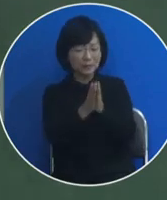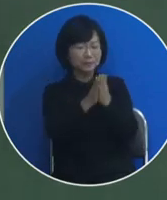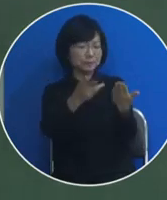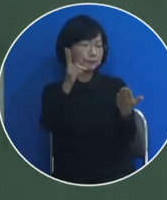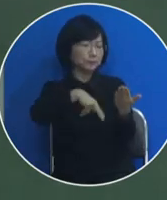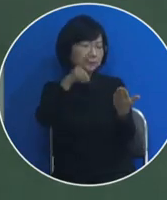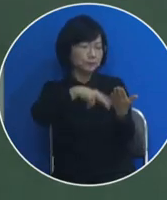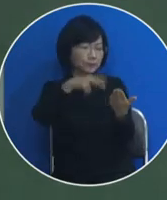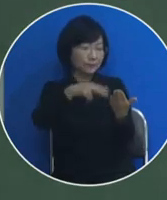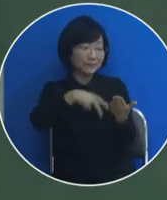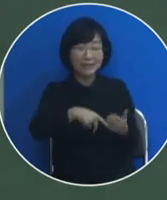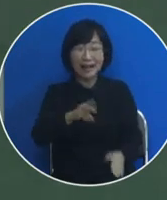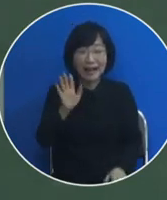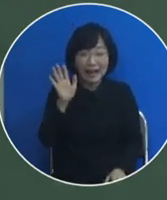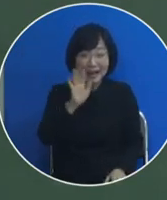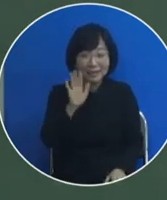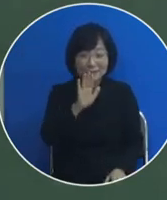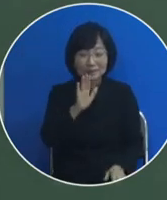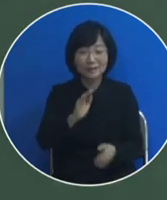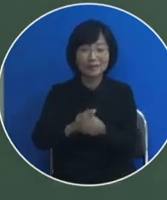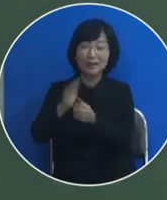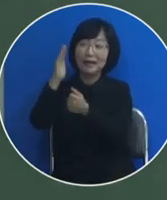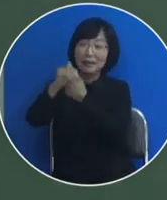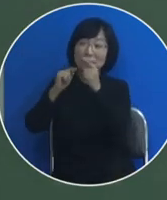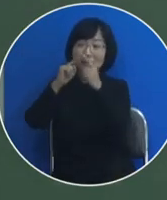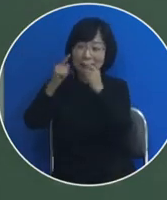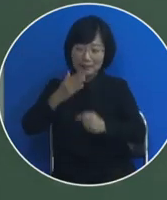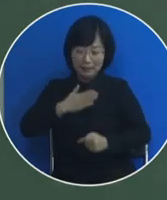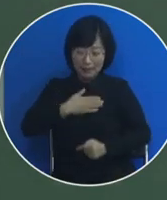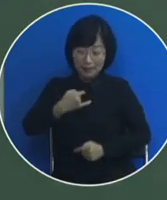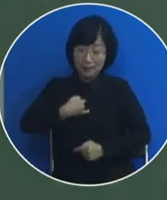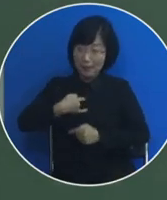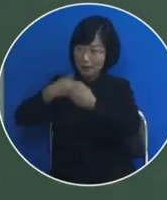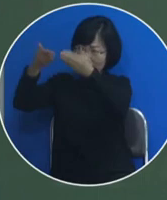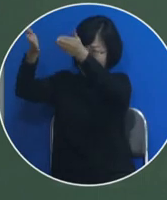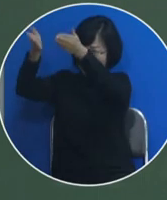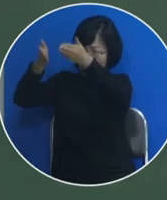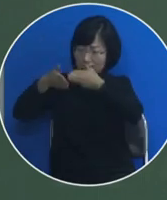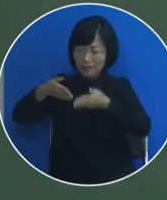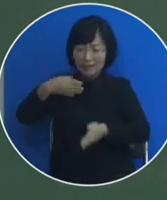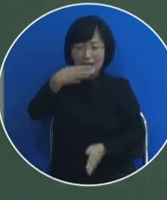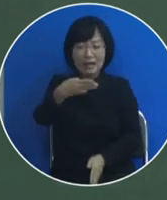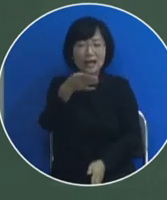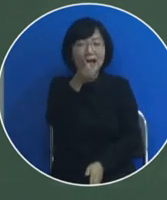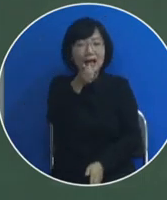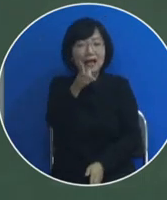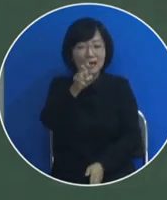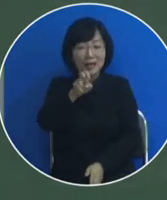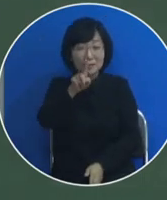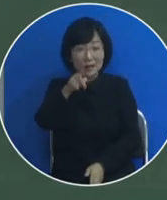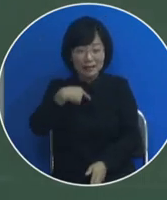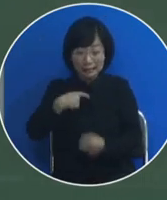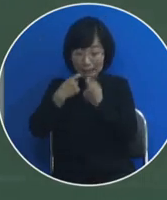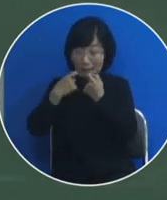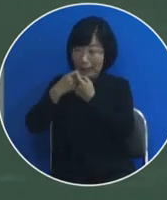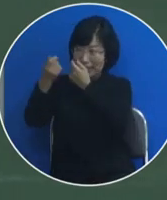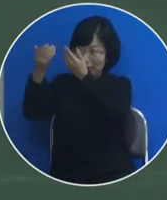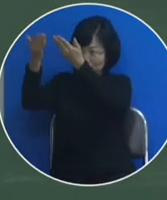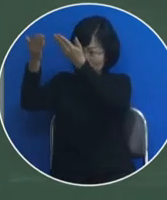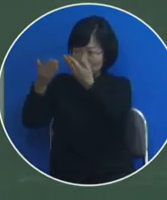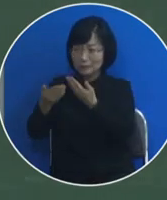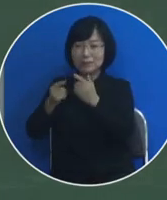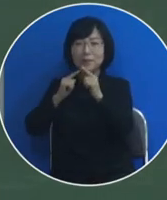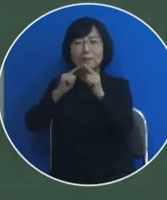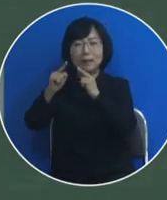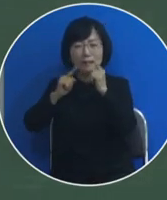나에게 레마로 생명으로 다가오는 것. So how do answers come to these people? How does God's word be fulfilled? It's not as letters in a book, but as